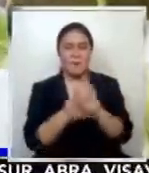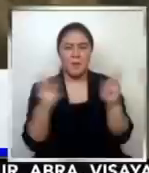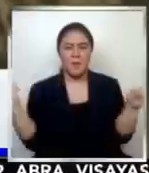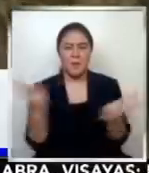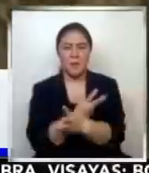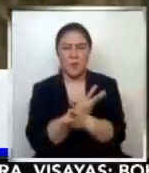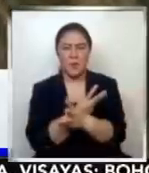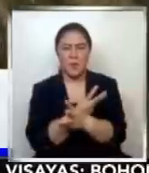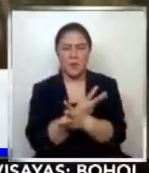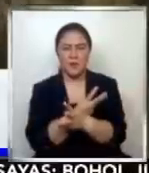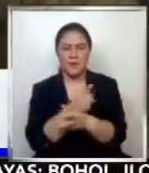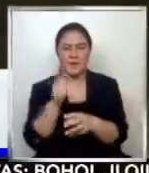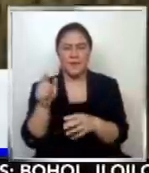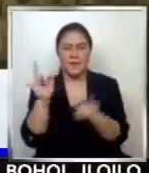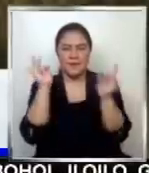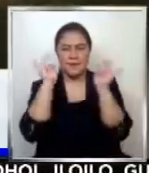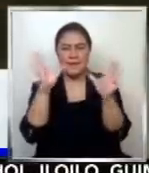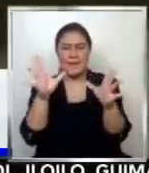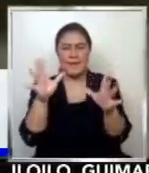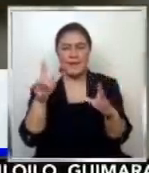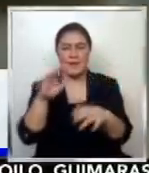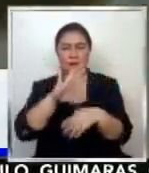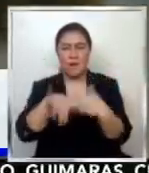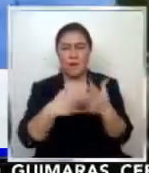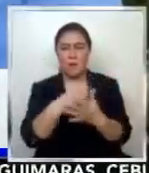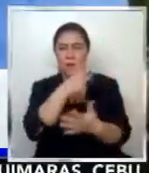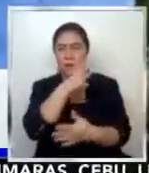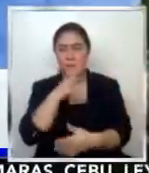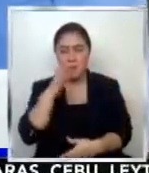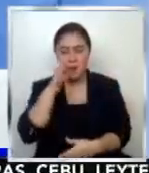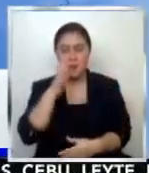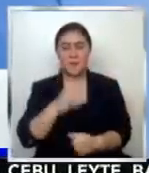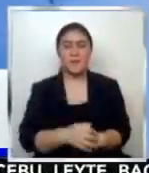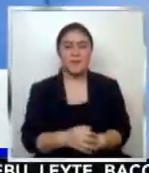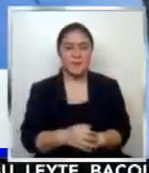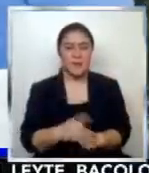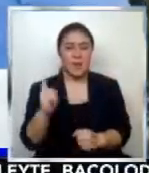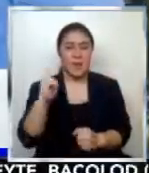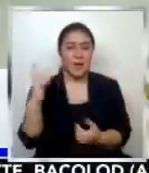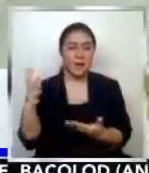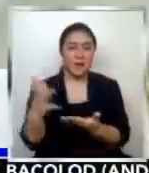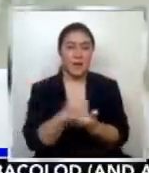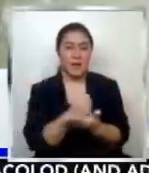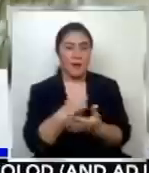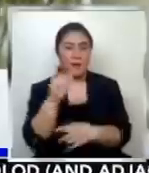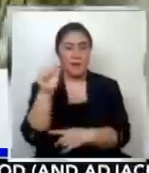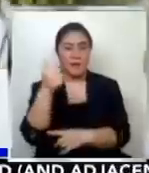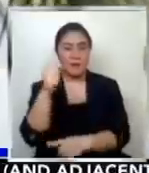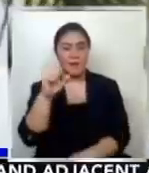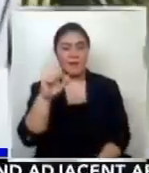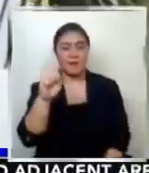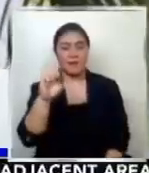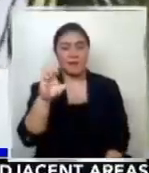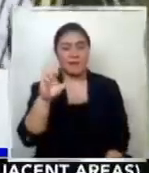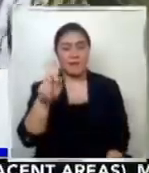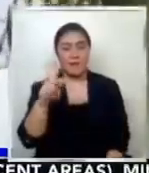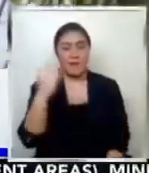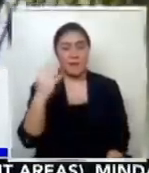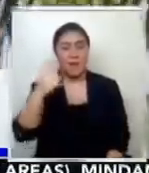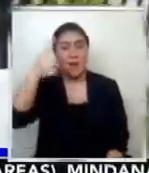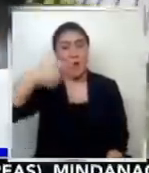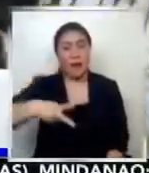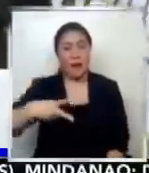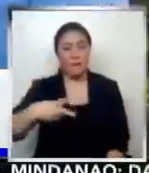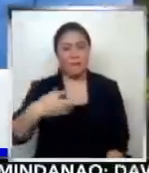pananim. Nung una, nung nakupras kami mga na, halimbawa, makasampung sako ka, mga sasako ng kupras, halos kalahati na lang, ang lima na lang. Lima